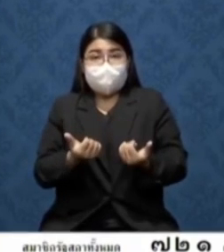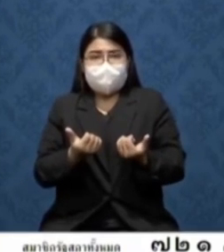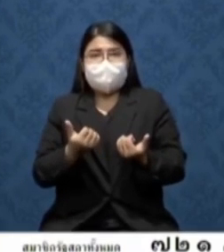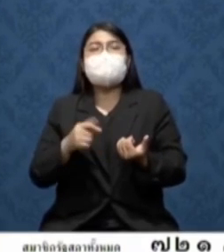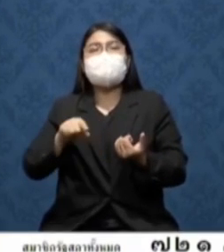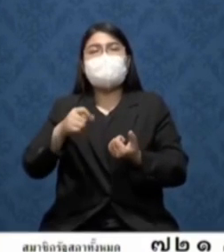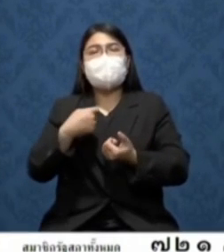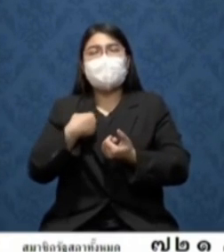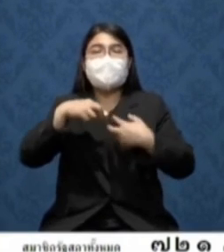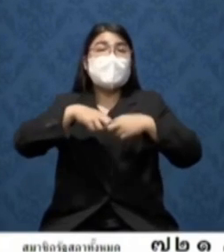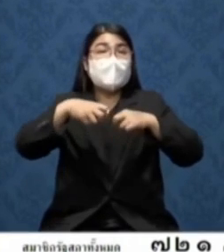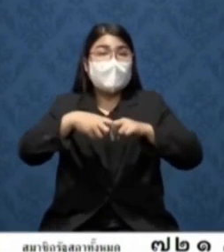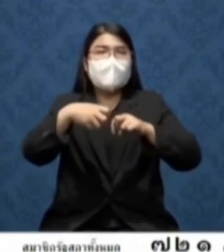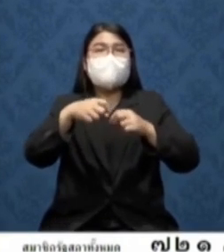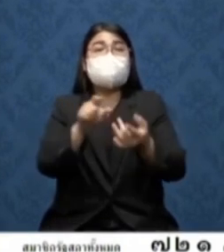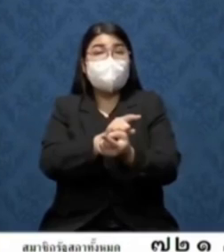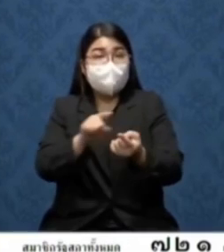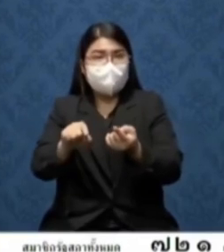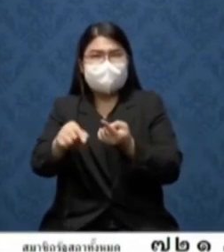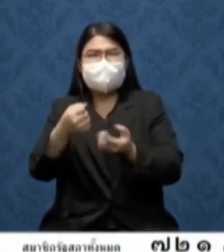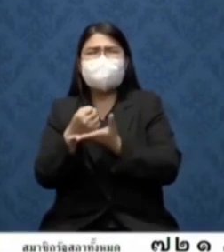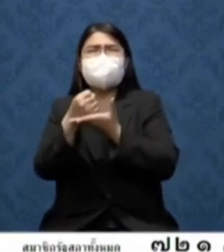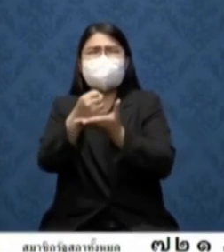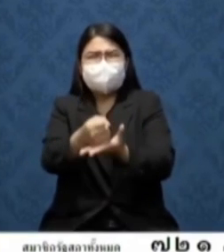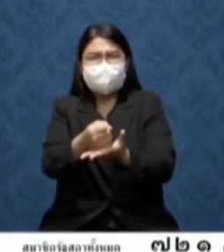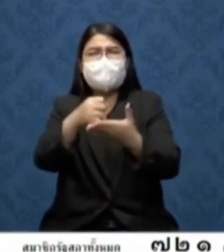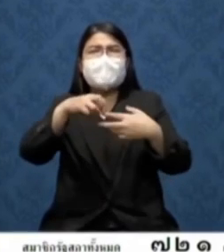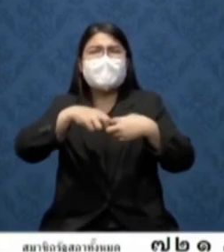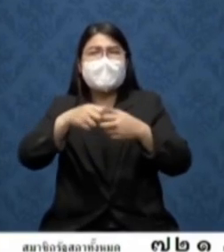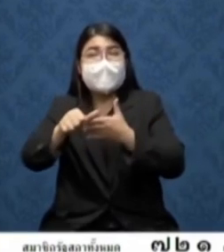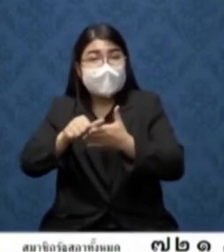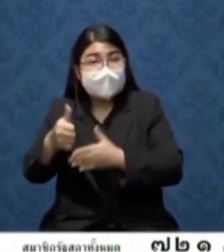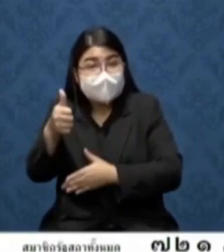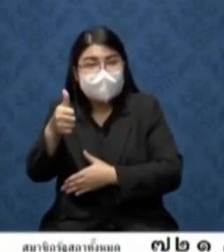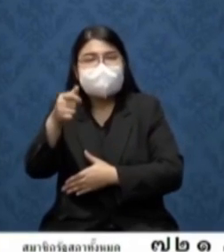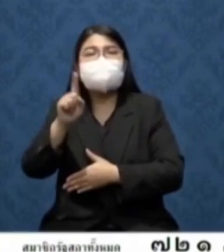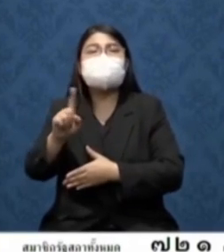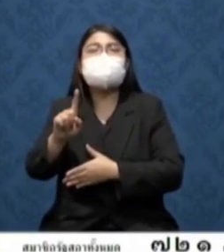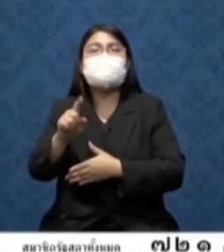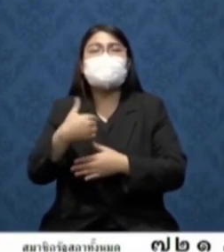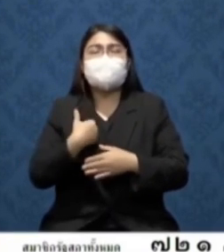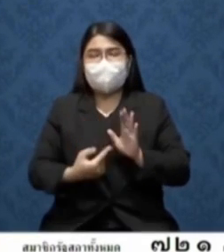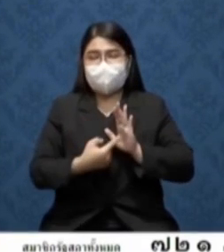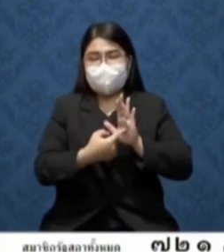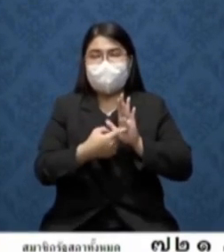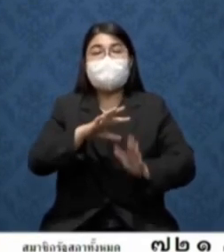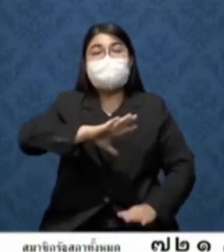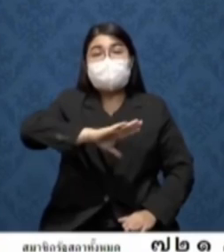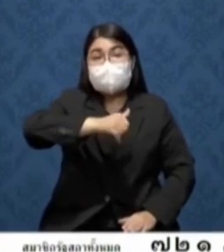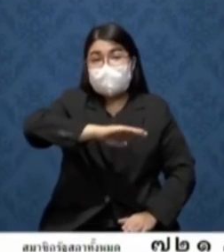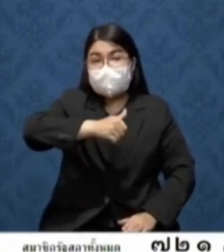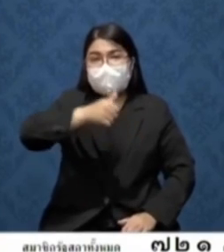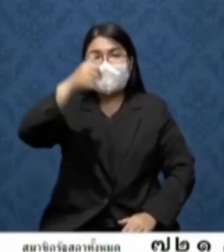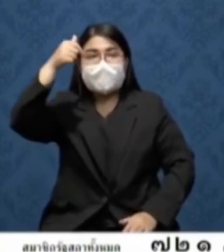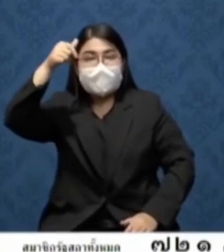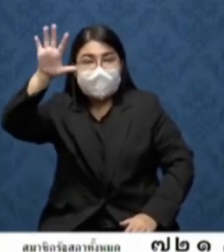ารถแก้ปัญหาสังคมได้จริงหรือไม่ไม่ว่าจะเป็นปัญหาความเหลื่อมล้ำระหว่างเมืองกับชนบทไม่ว่าจะเป็นปัญหาช่อง